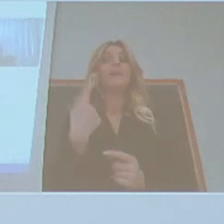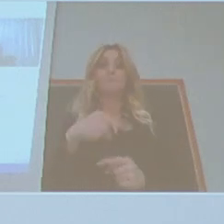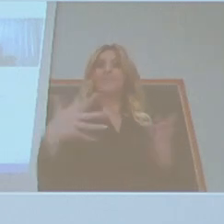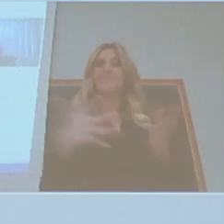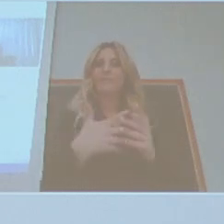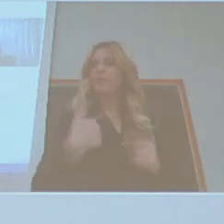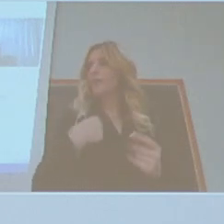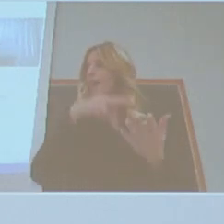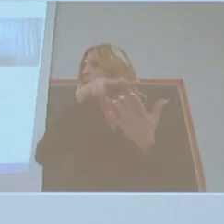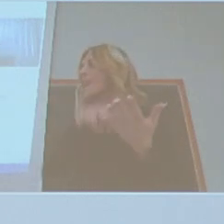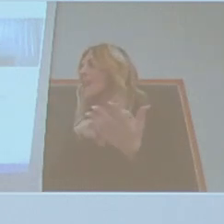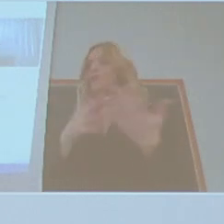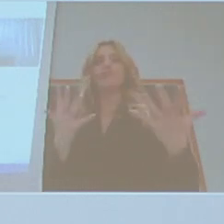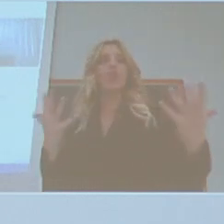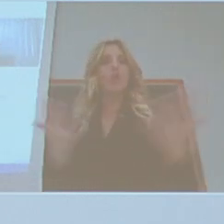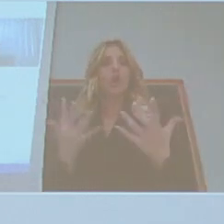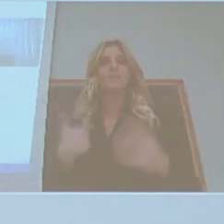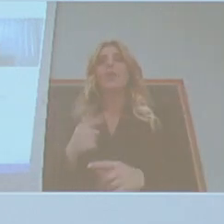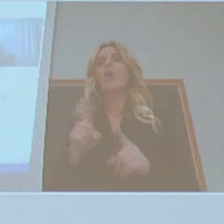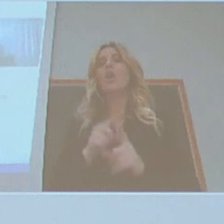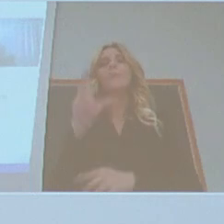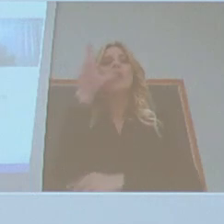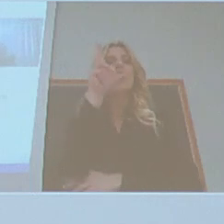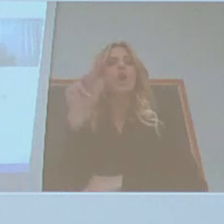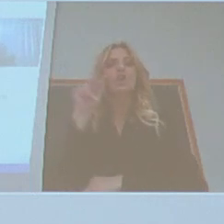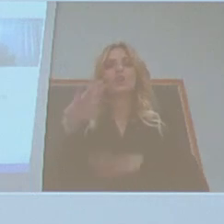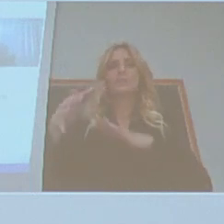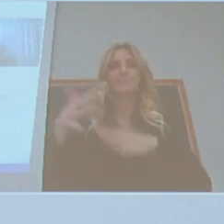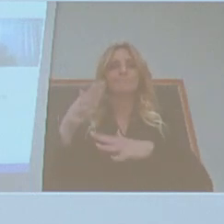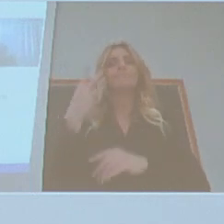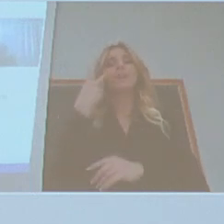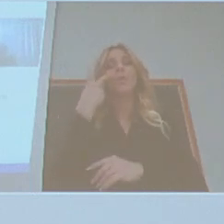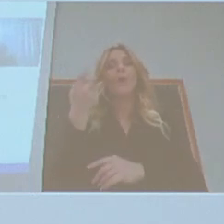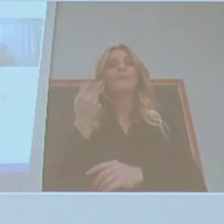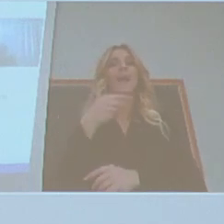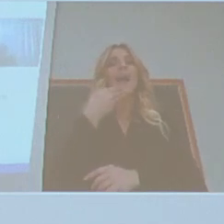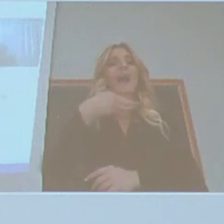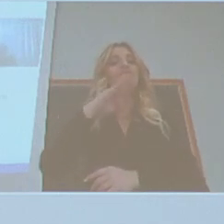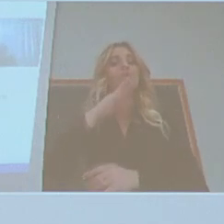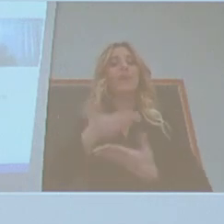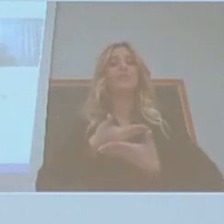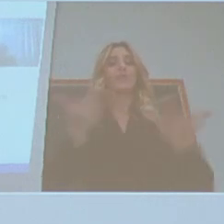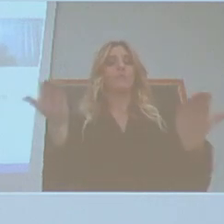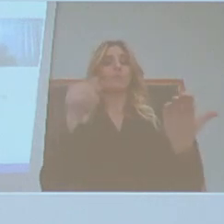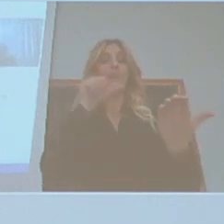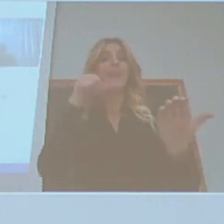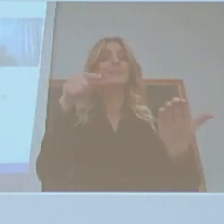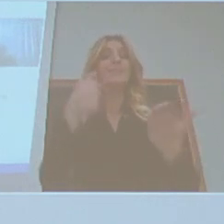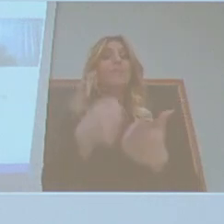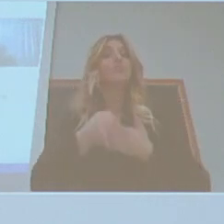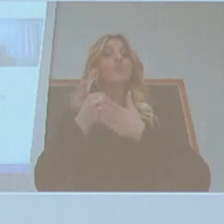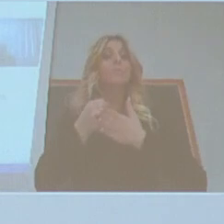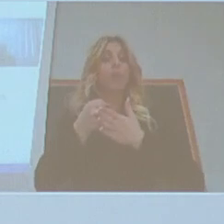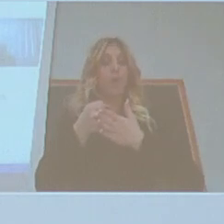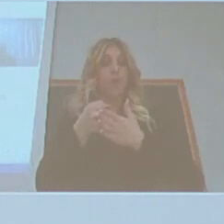legge scarsa conoscenza su agevolazioni pubbliche a supporto degli investimenti green.